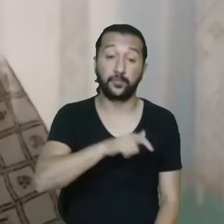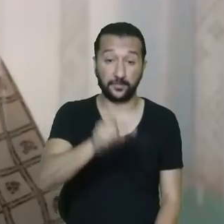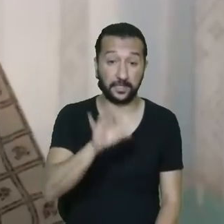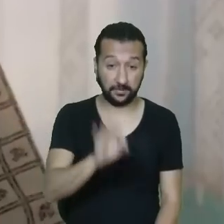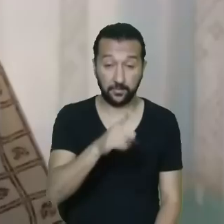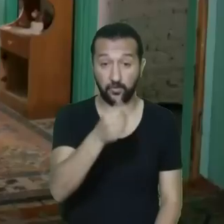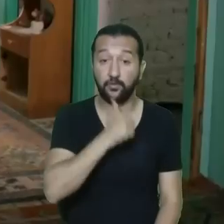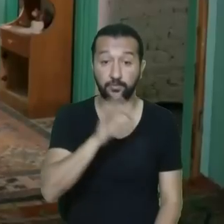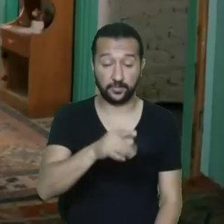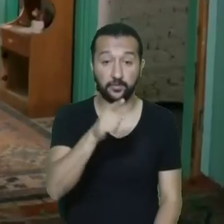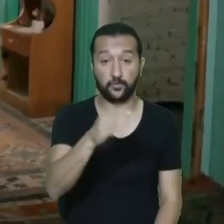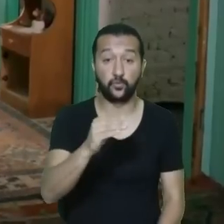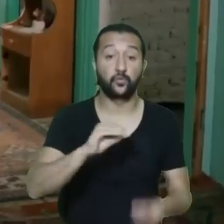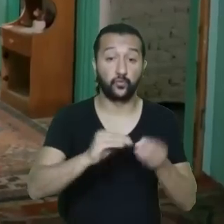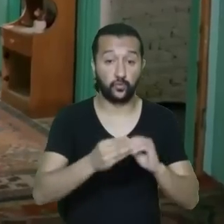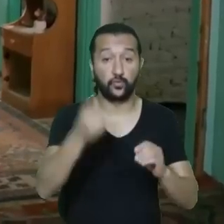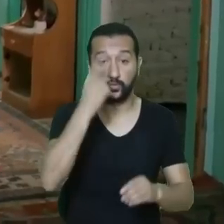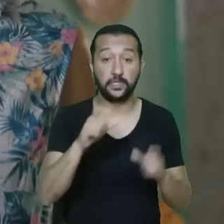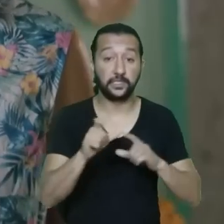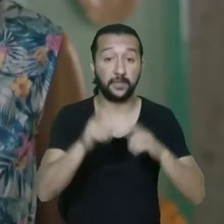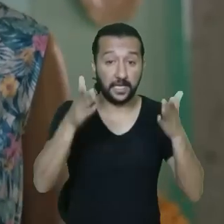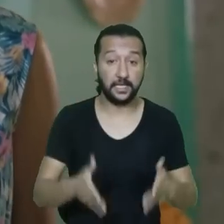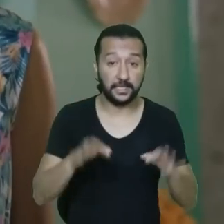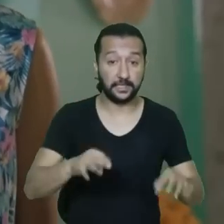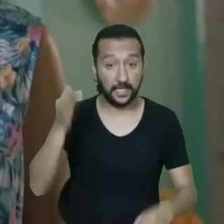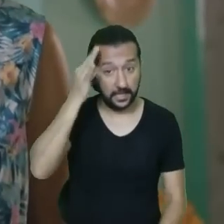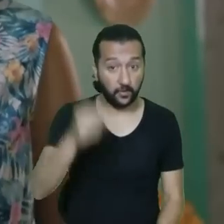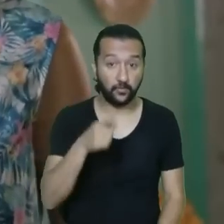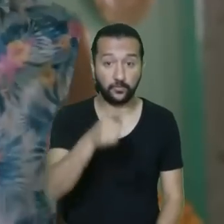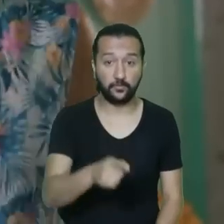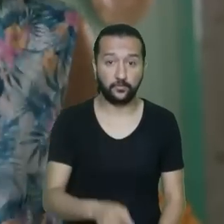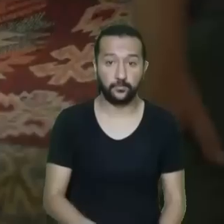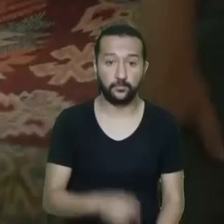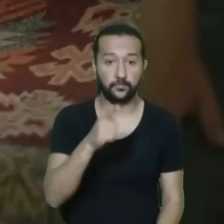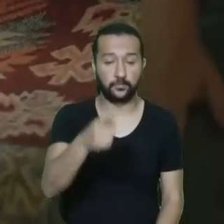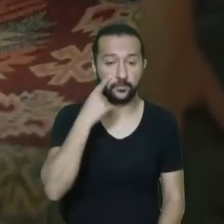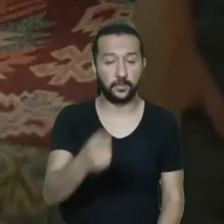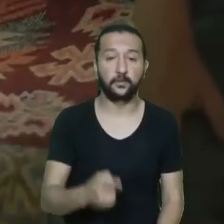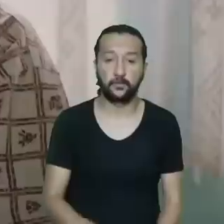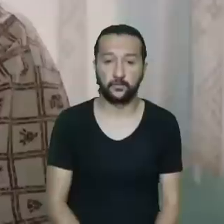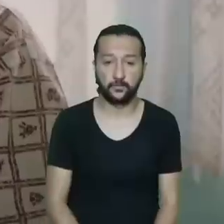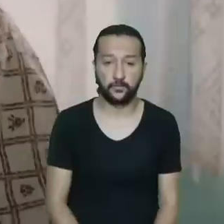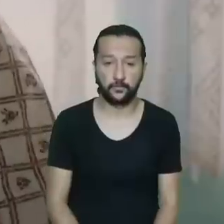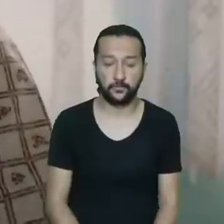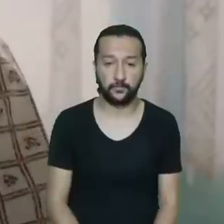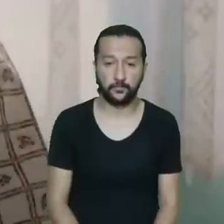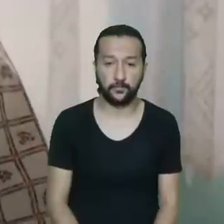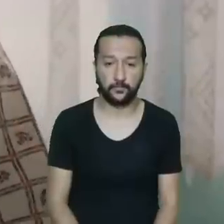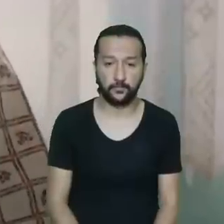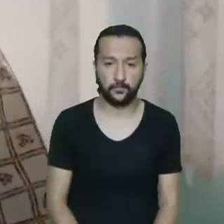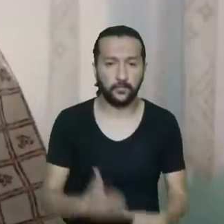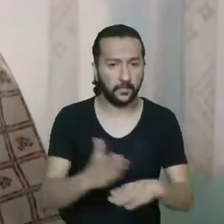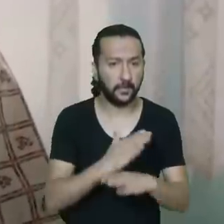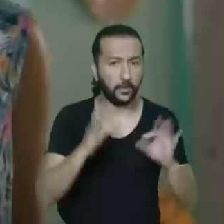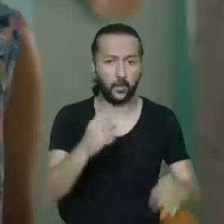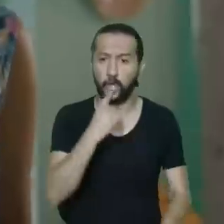değil mi? Çok abimsin. Çok soruyordun Sibel nasıl? Şimdi aklına geldi. Vur deba. Telefonu döşeğin üzerine fırlattı.